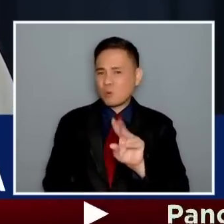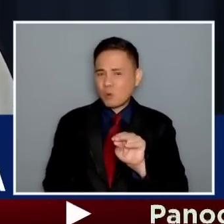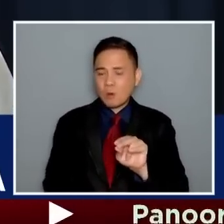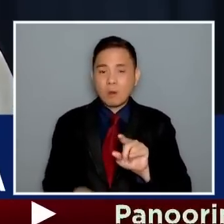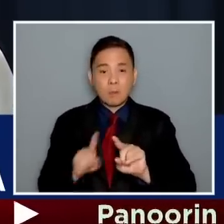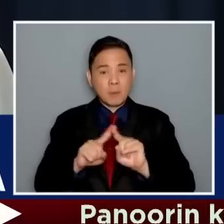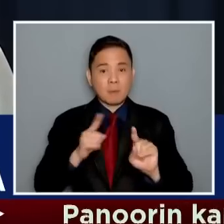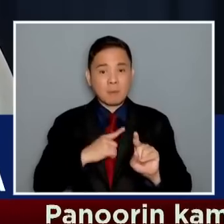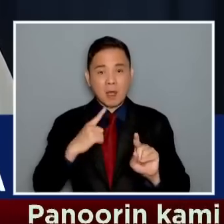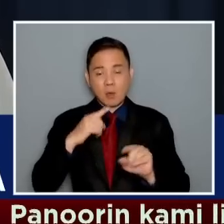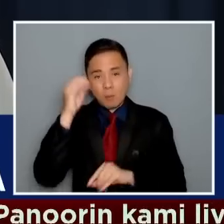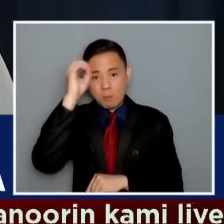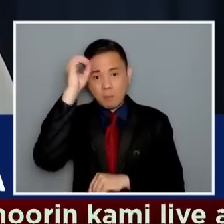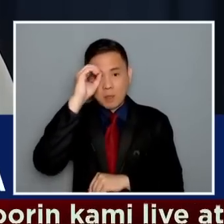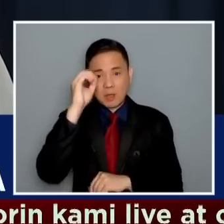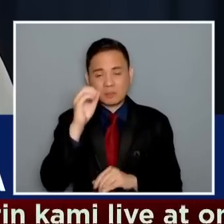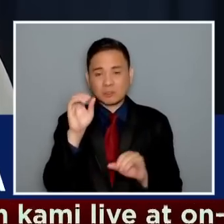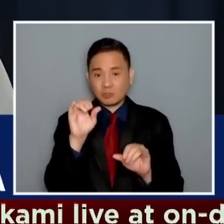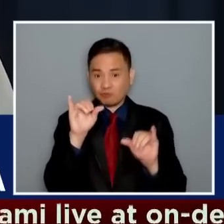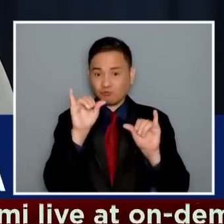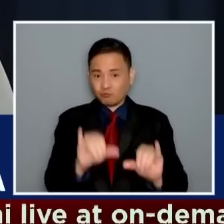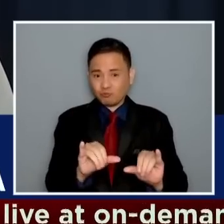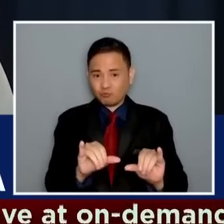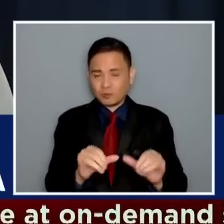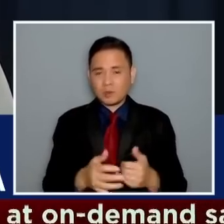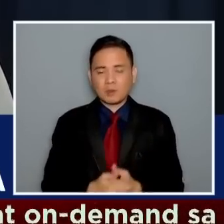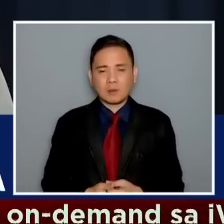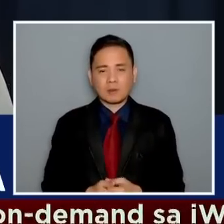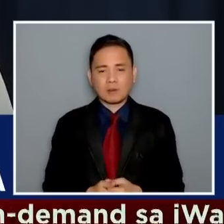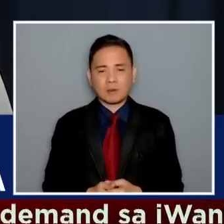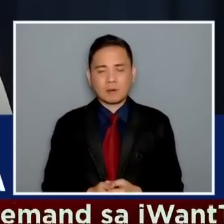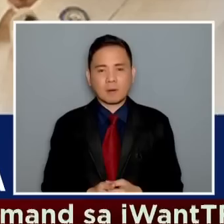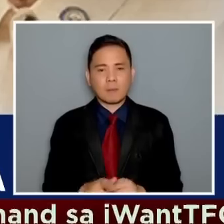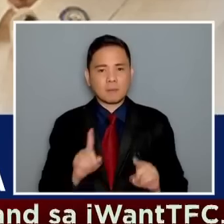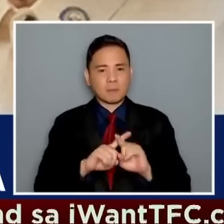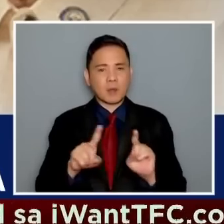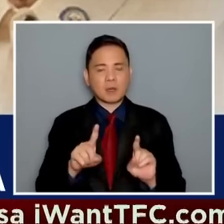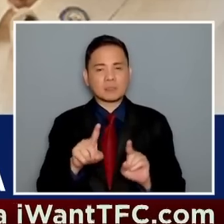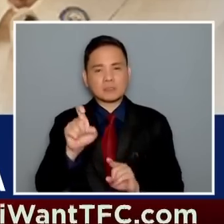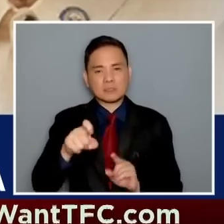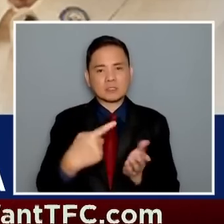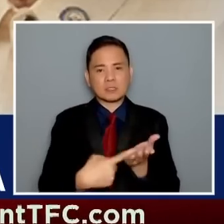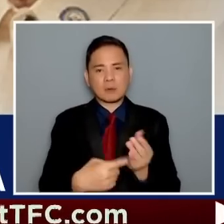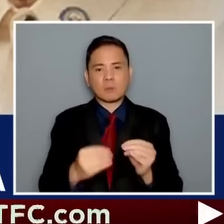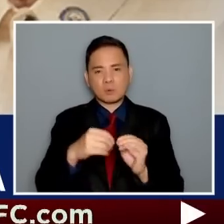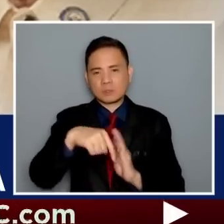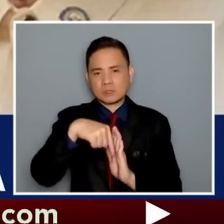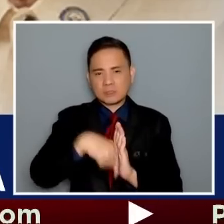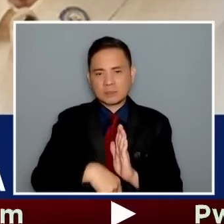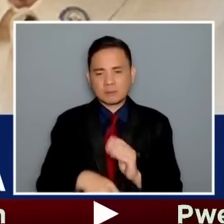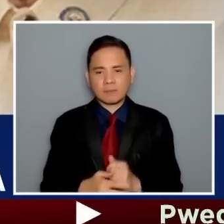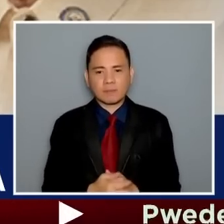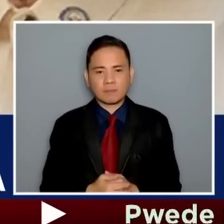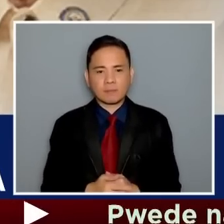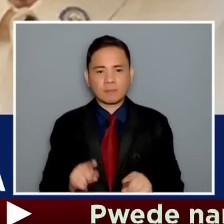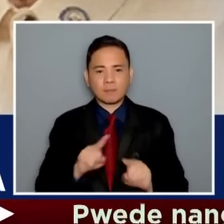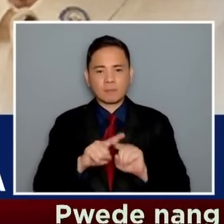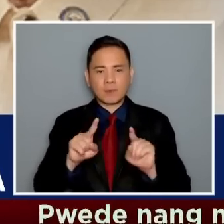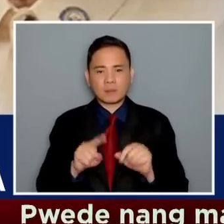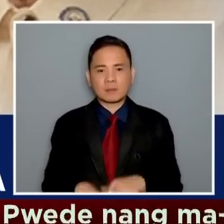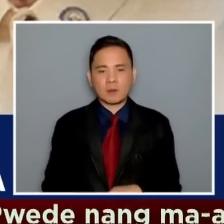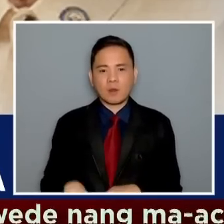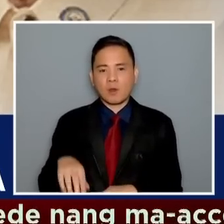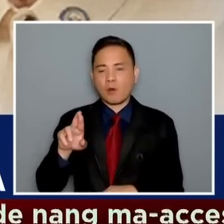It only means that we want to discuss further with them. Pero ibinasura ito ni Congressman Rufus